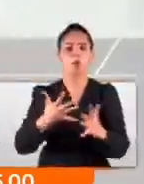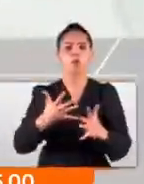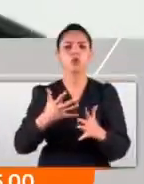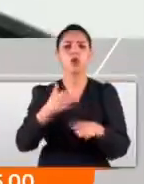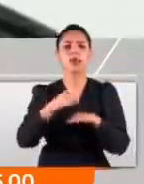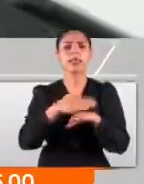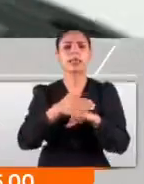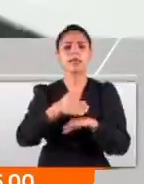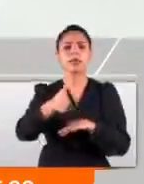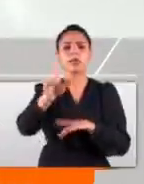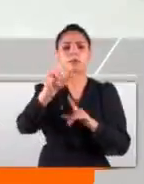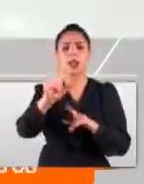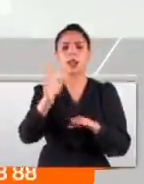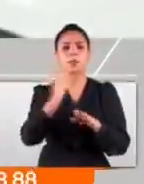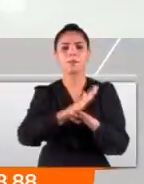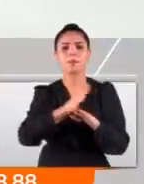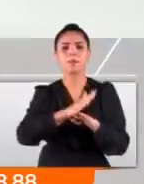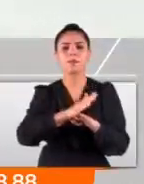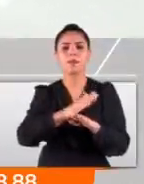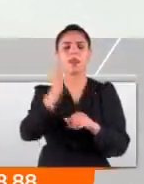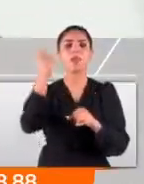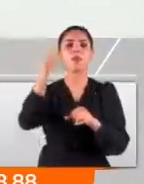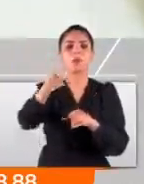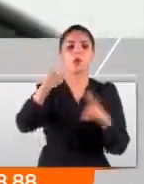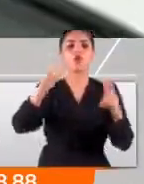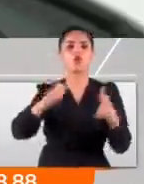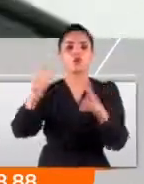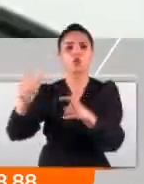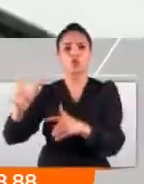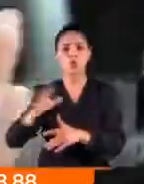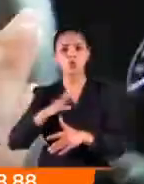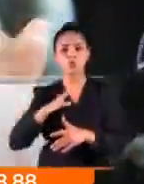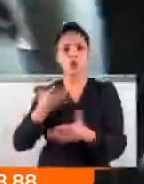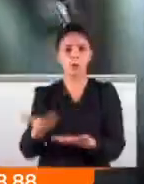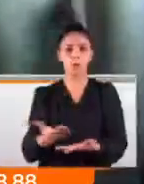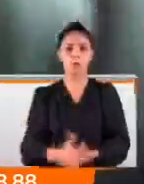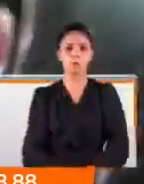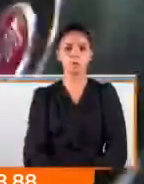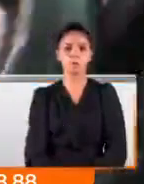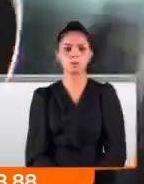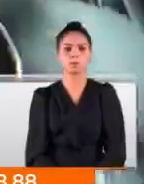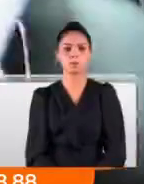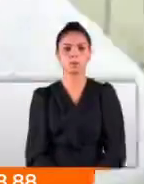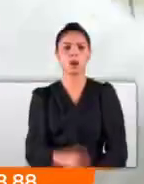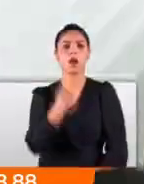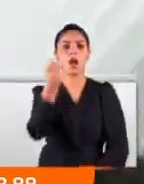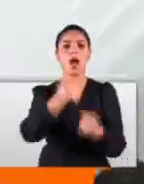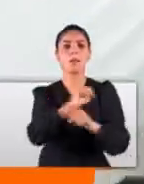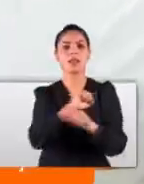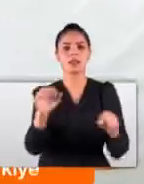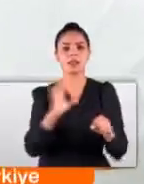yavaş ilerlemeniz gerekiyor. Çünkü bir o çukura bir bu çukura girmek zorunda kalıyoruz. Yani maddi bir sorunlar açıyor arabalara.